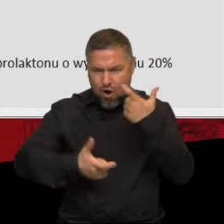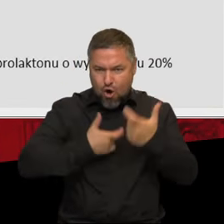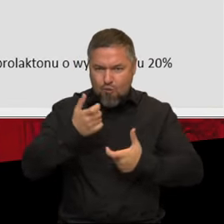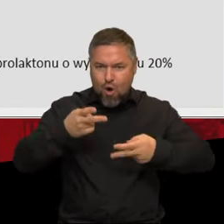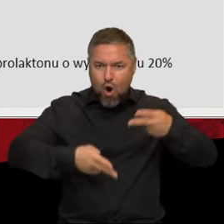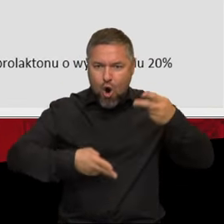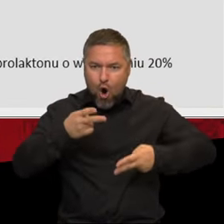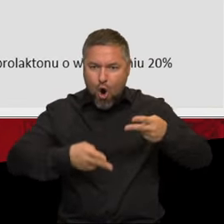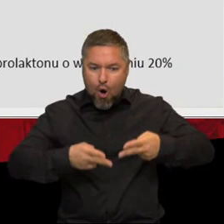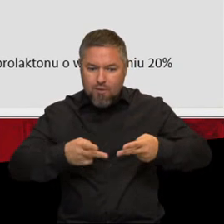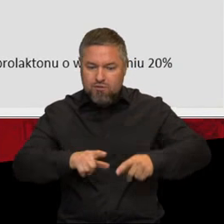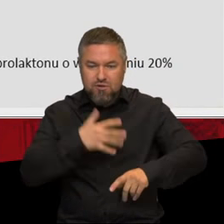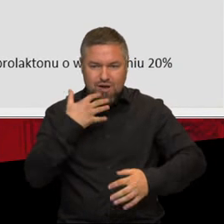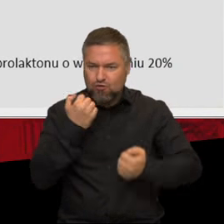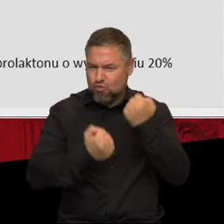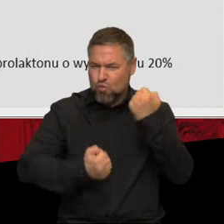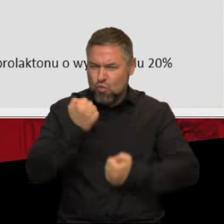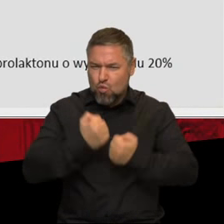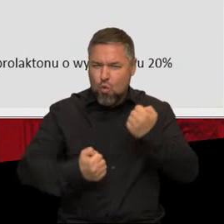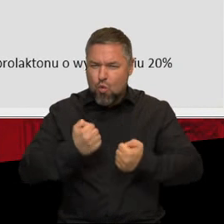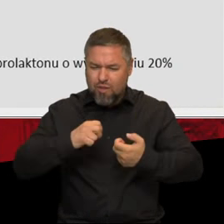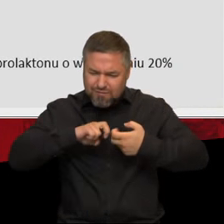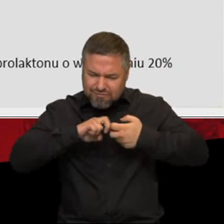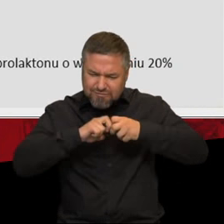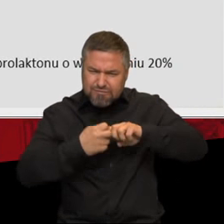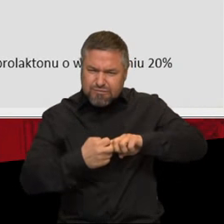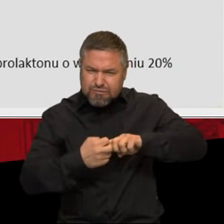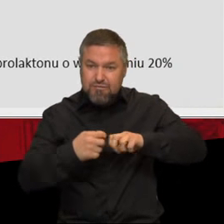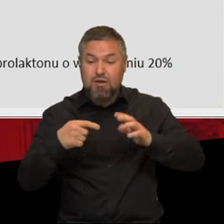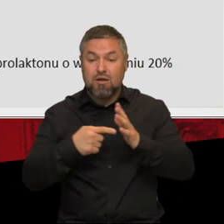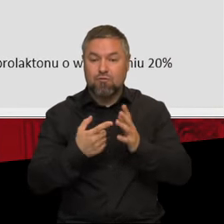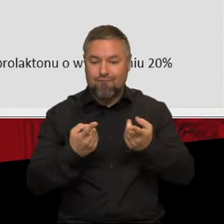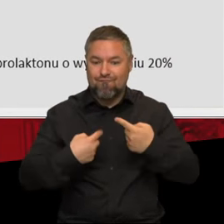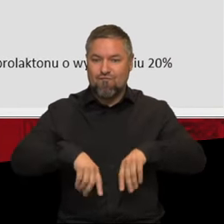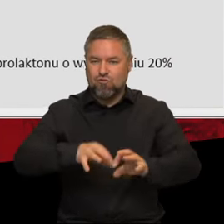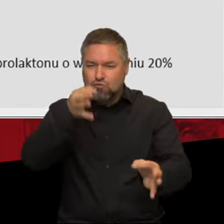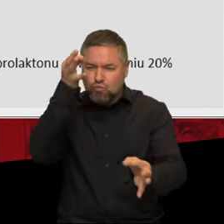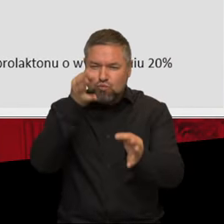operacji, zabiegu, która jest dość skomplikowana i wykonać ją